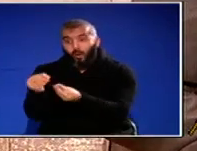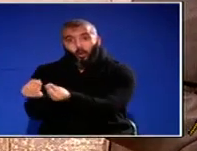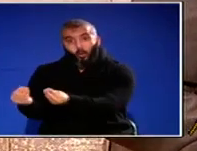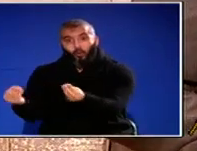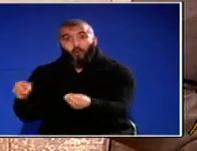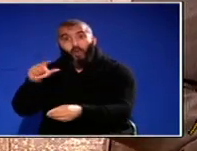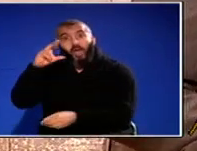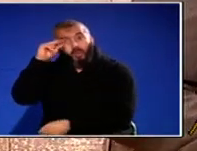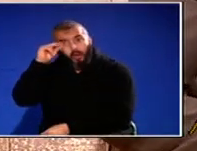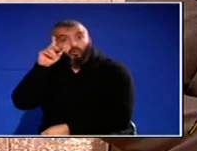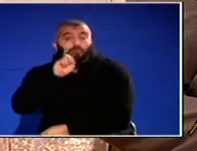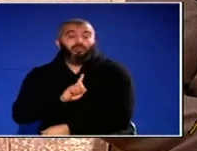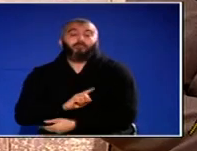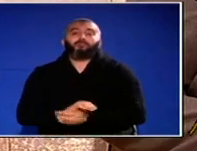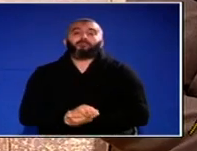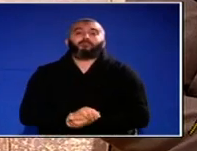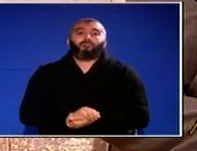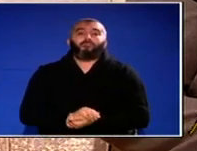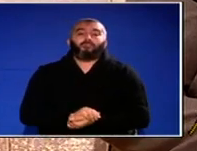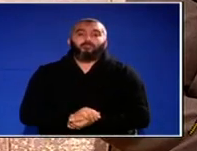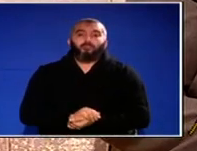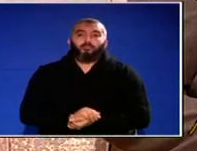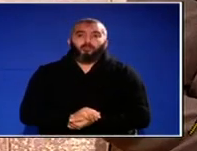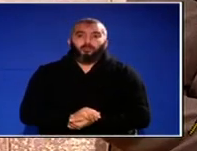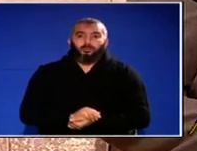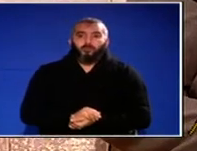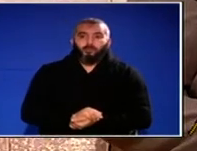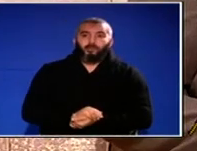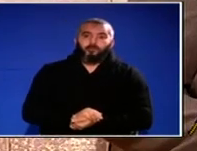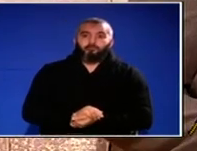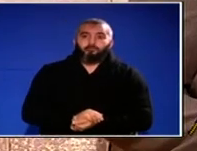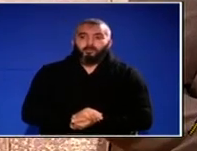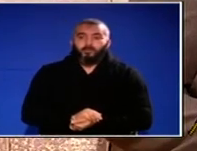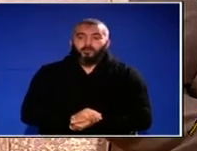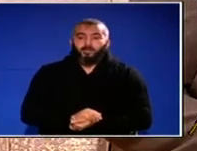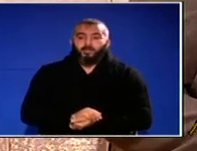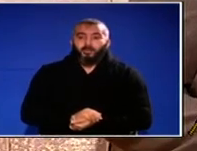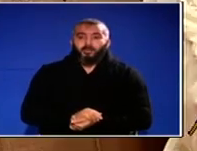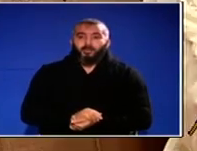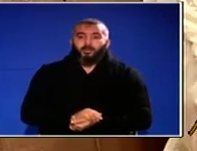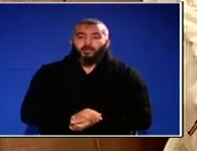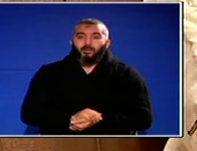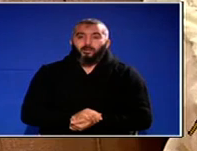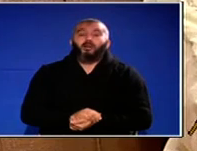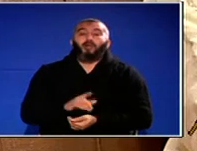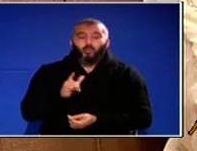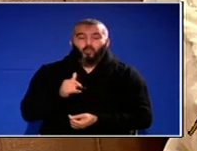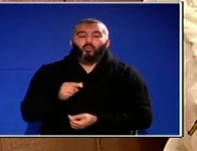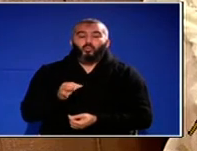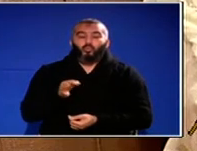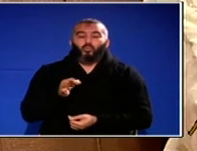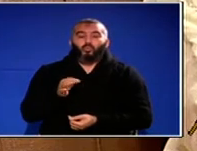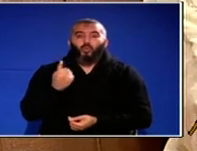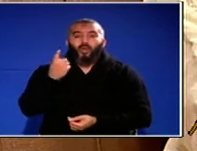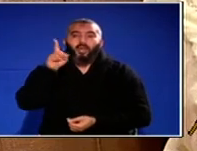والبنات ومن بعدها كاين واحد من البنات واحده من البنات توفيت ايوه من بناتها